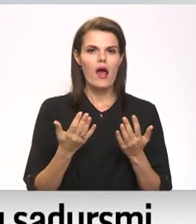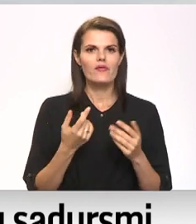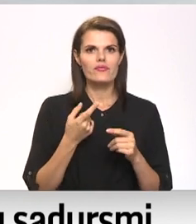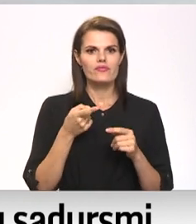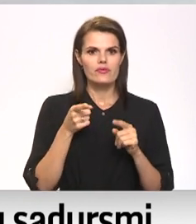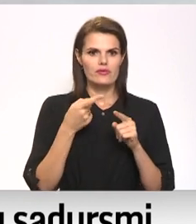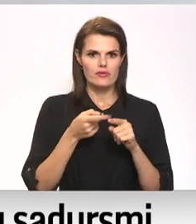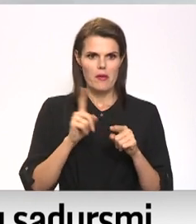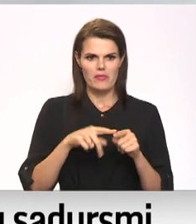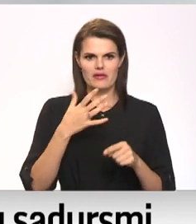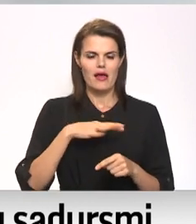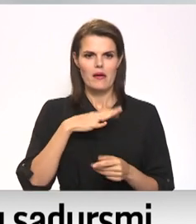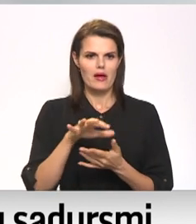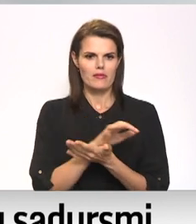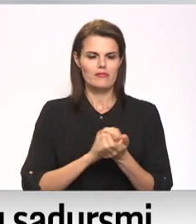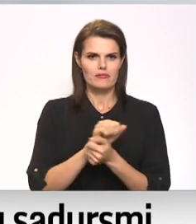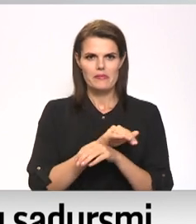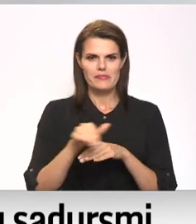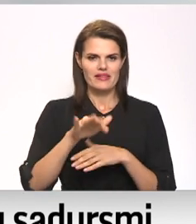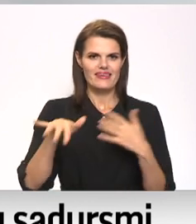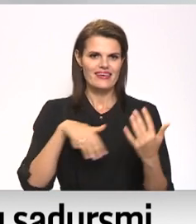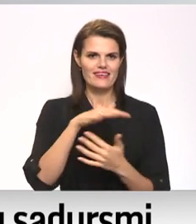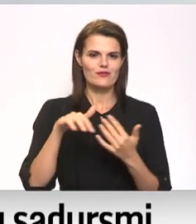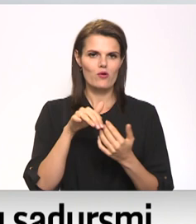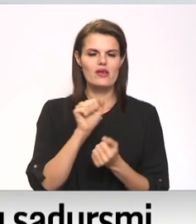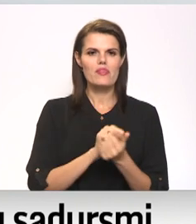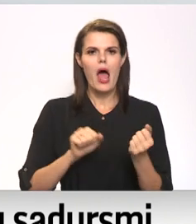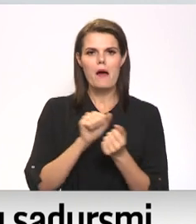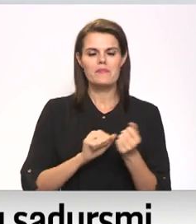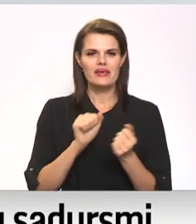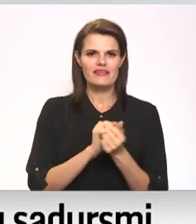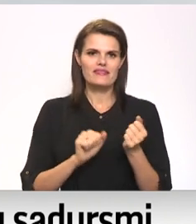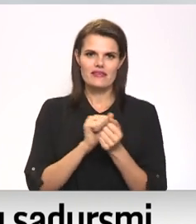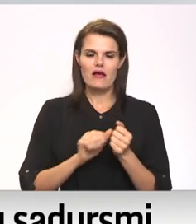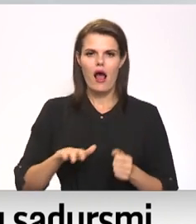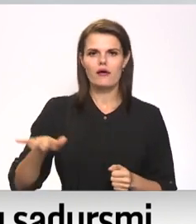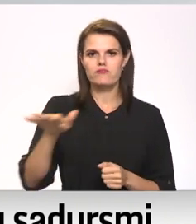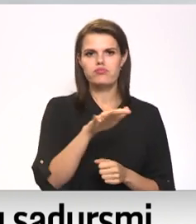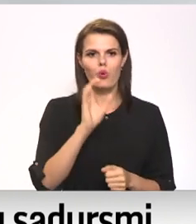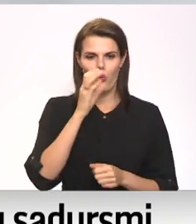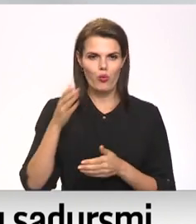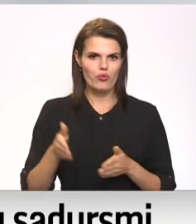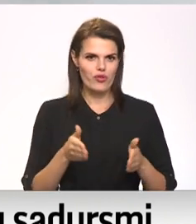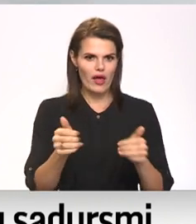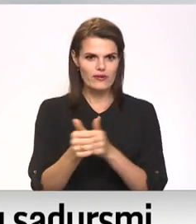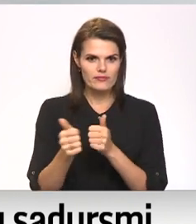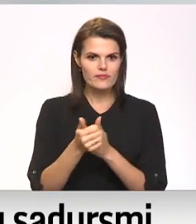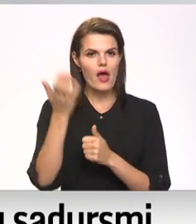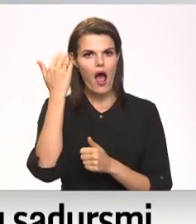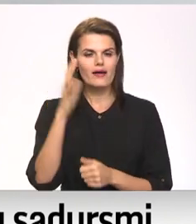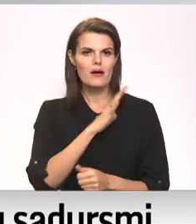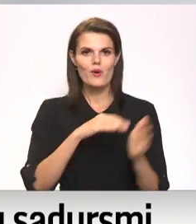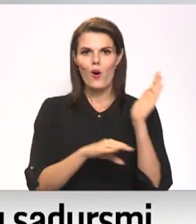tādēļ jau nav pilnīgi jāizjūt tāpēc, ka es visu ar sūdēju. Un, ja bija agrā koki